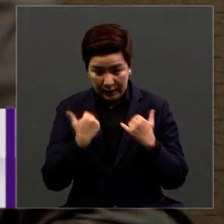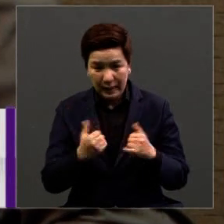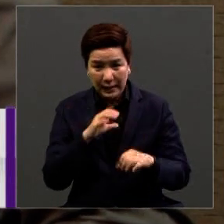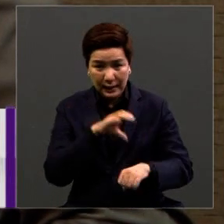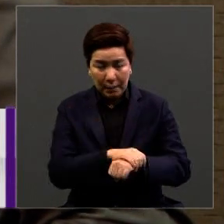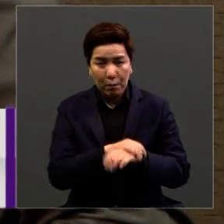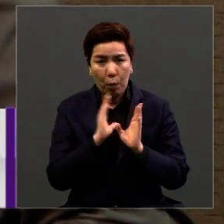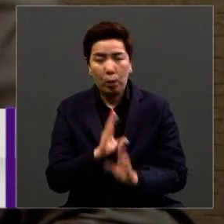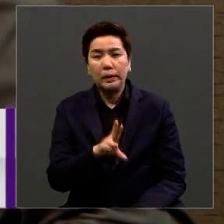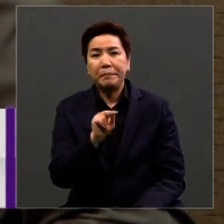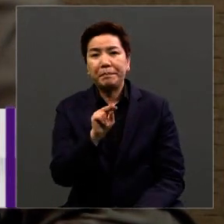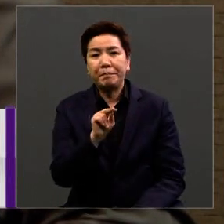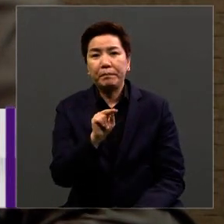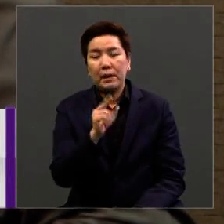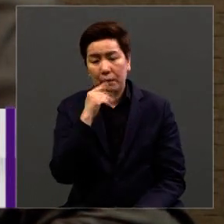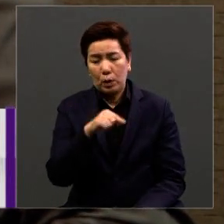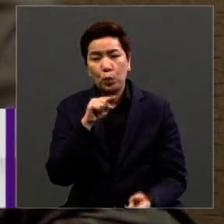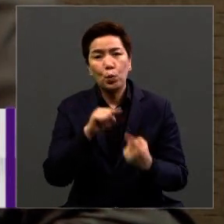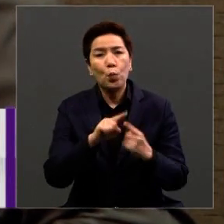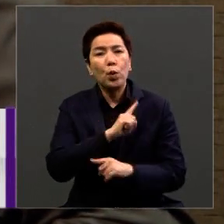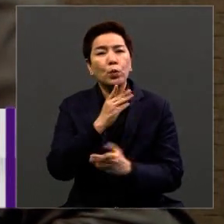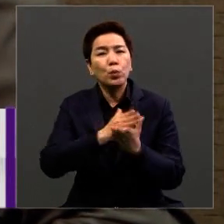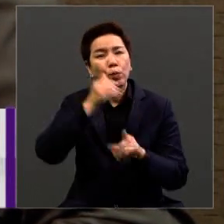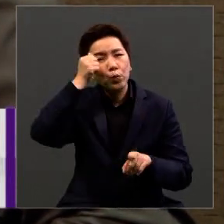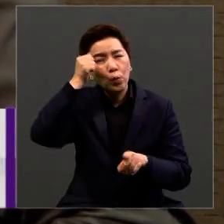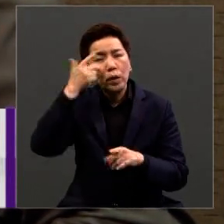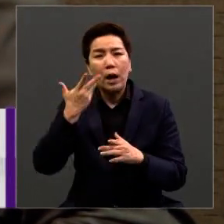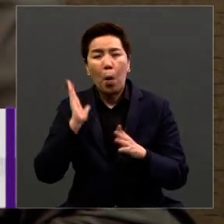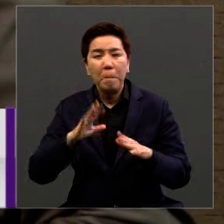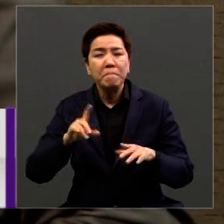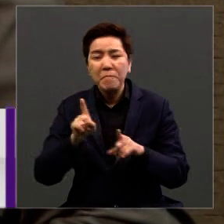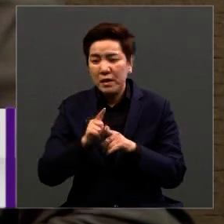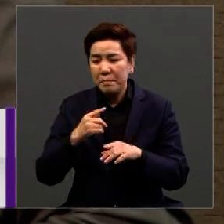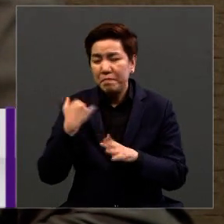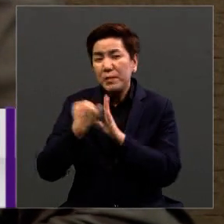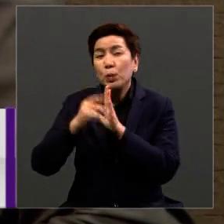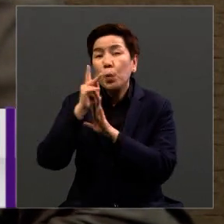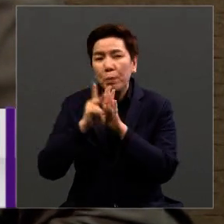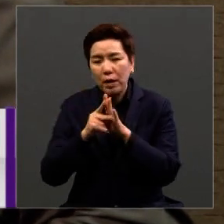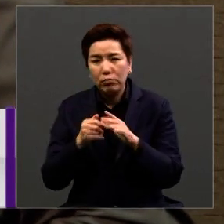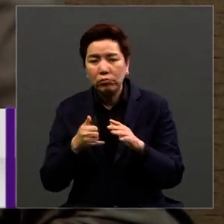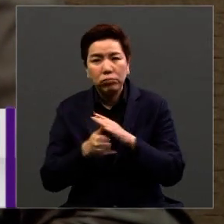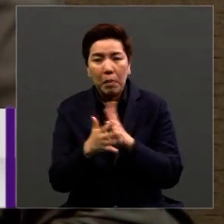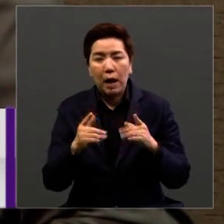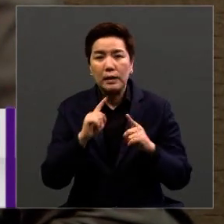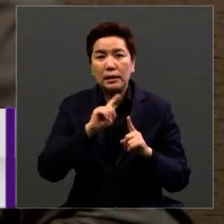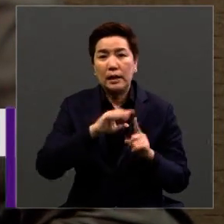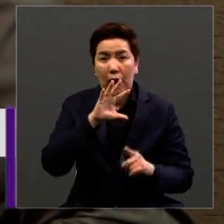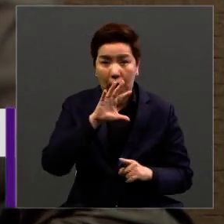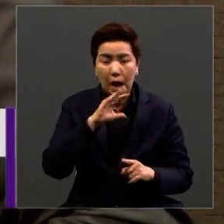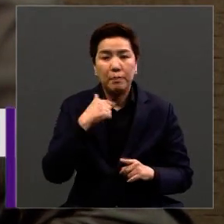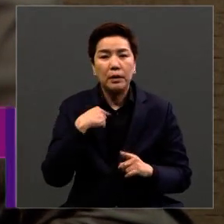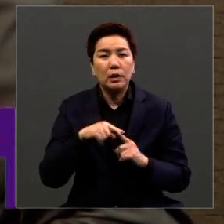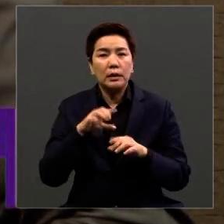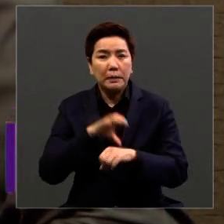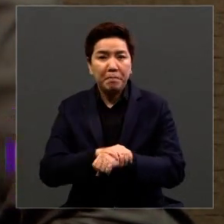ด3จุดหลายเพราะว่าเป็นช่วงเทศกาลหยุดยาวบินผีออกสบัดค่อนข้างเยอะเดือนพฤษภาก็จะเป็น13